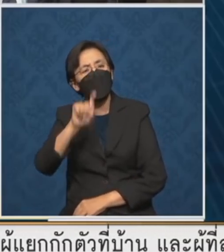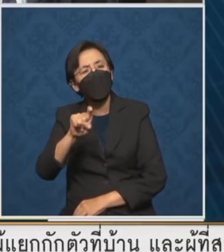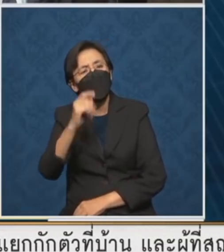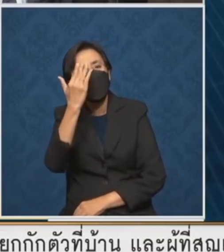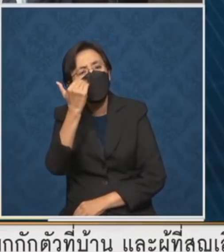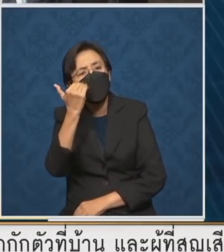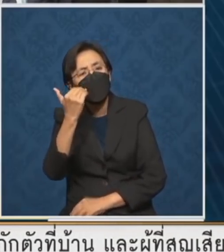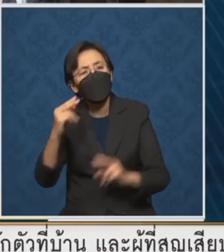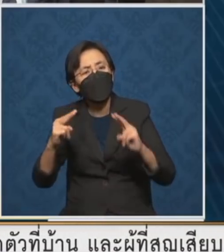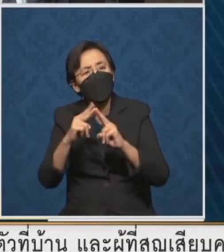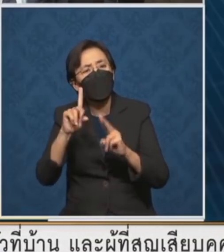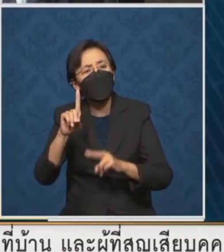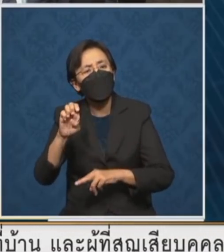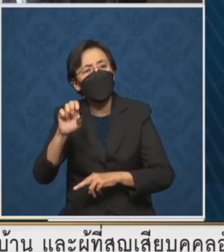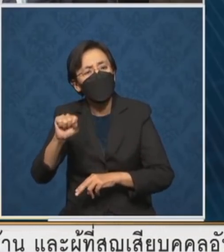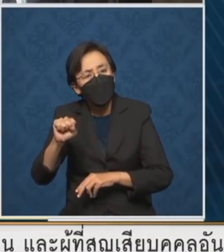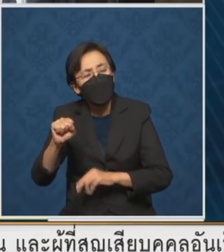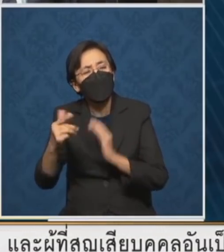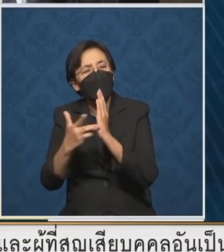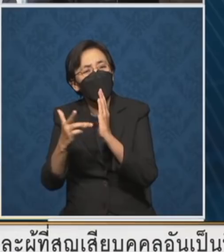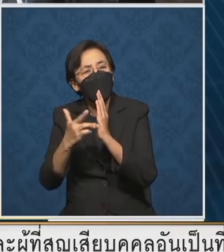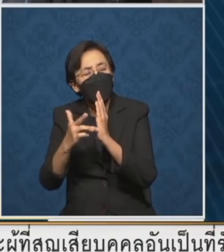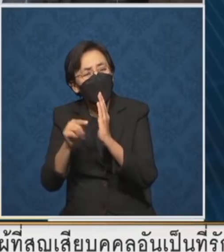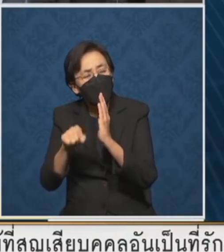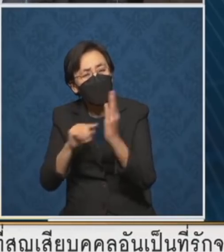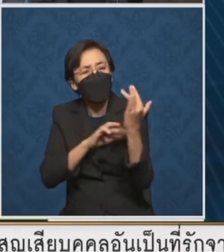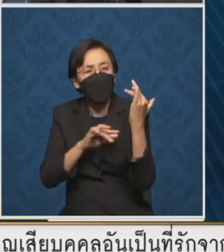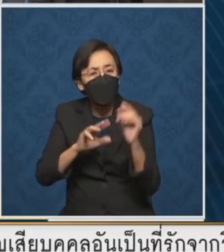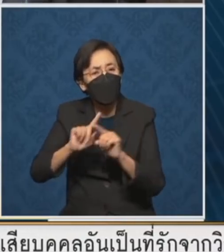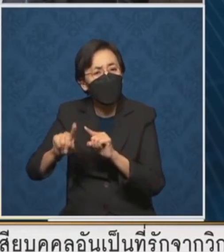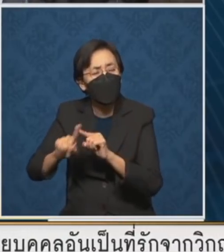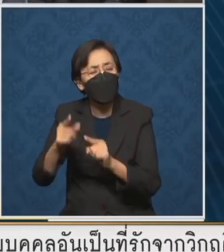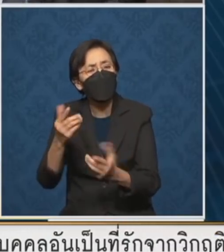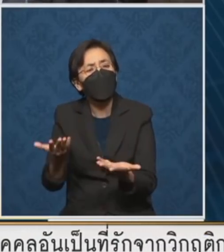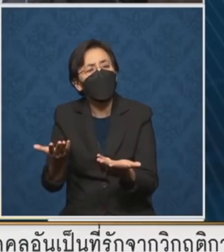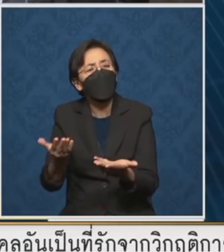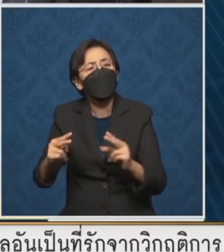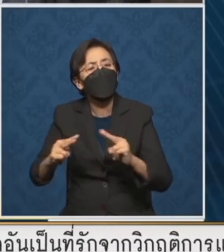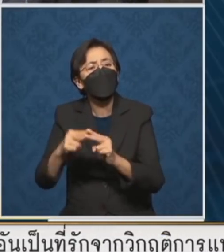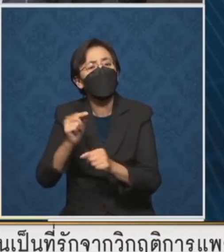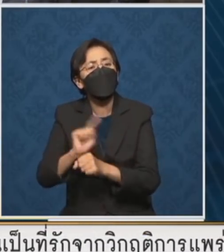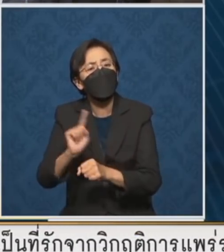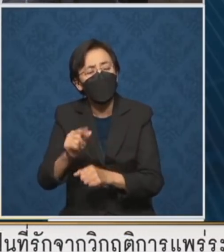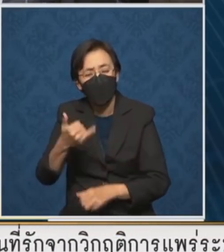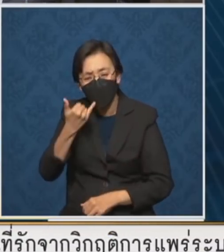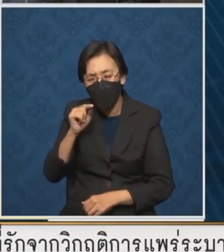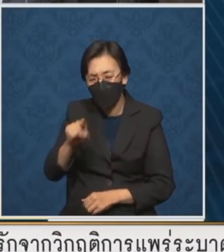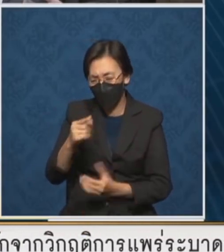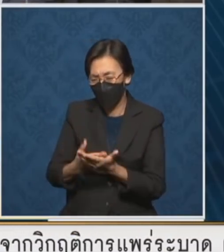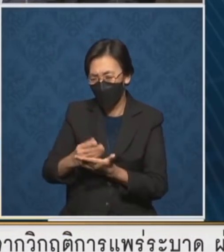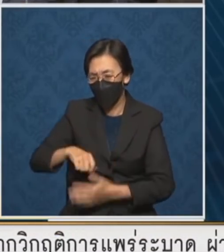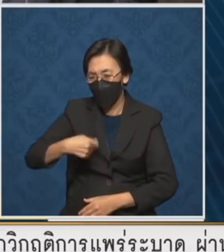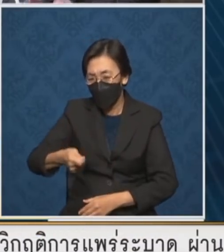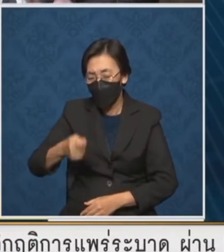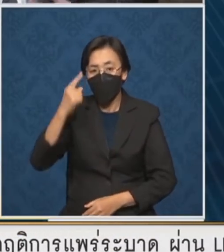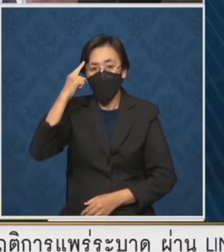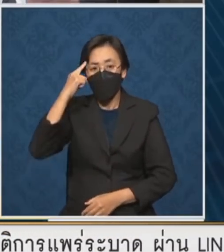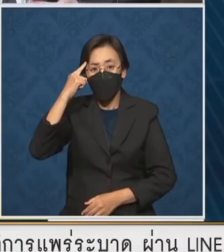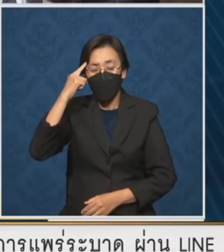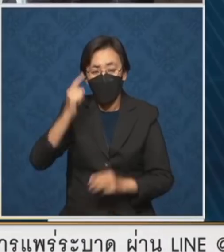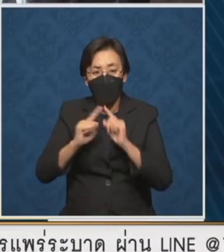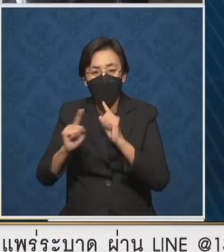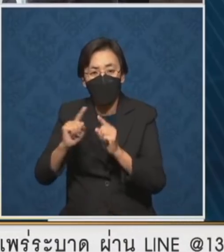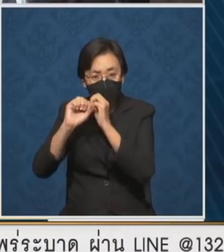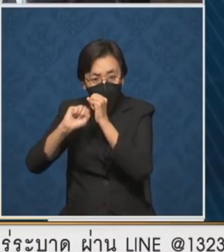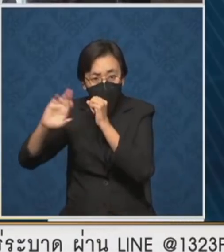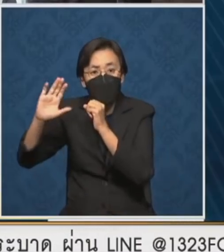ามีกระทรวงดิจิทัลไว้ทำไมครับขนาดสายด่วนที่ประชาชนโทรไปแล้วต้องเสียตังค์เนี่ยกว่าท่านจะรู้ตัวว่าไปคุยกับกสท